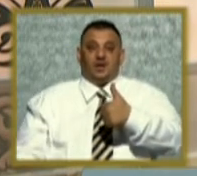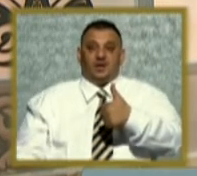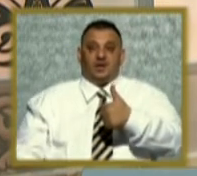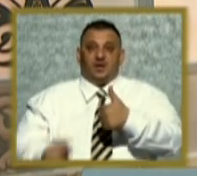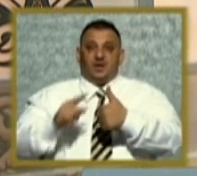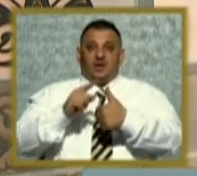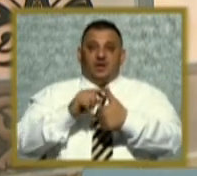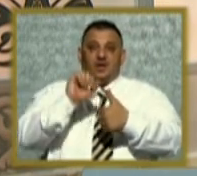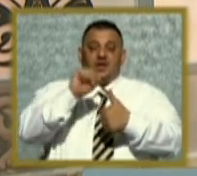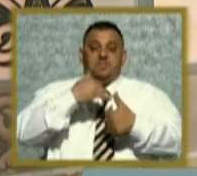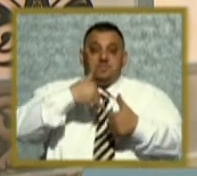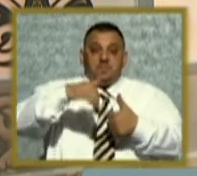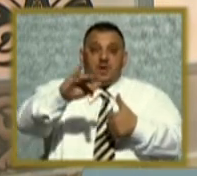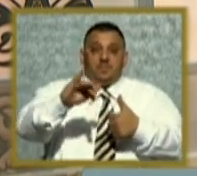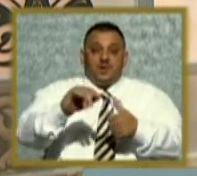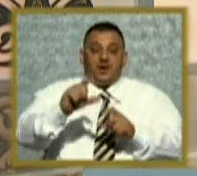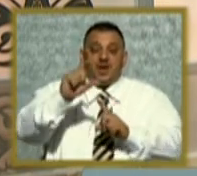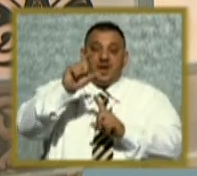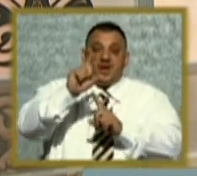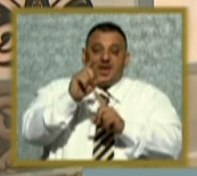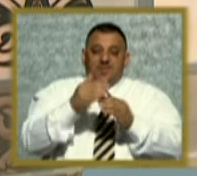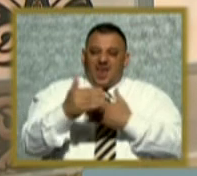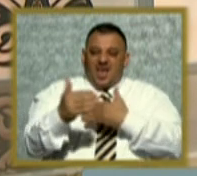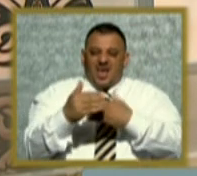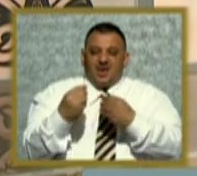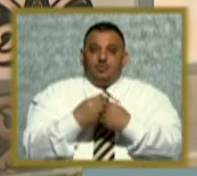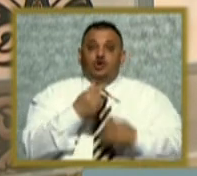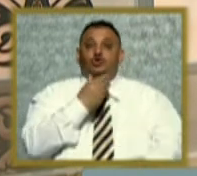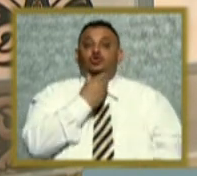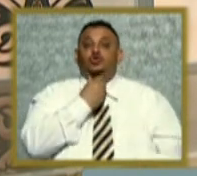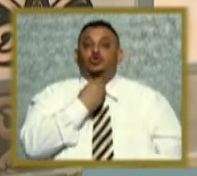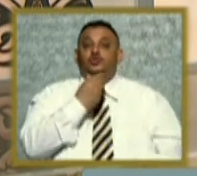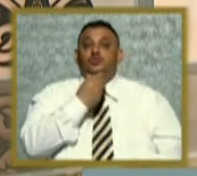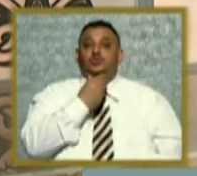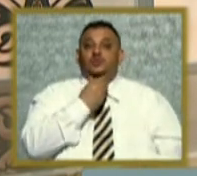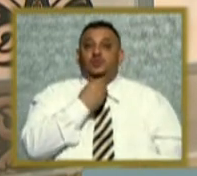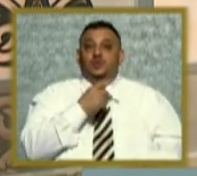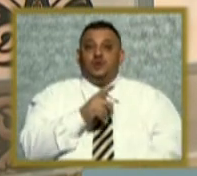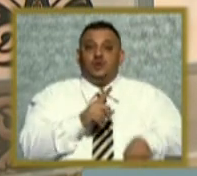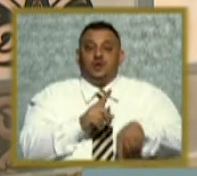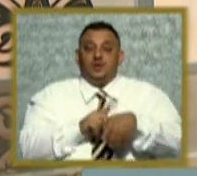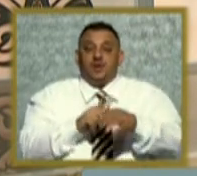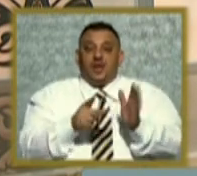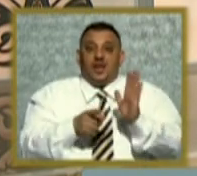أول سؤال أنا أروح على مصلى في صلاة الجماعة إيه؟ والمصلى ساعة لا تتجاوز